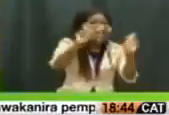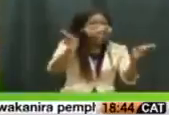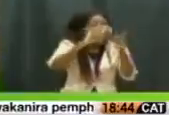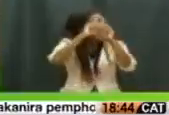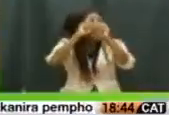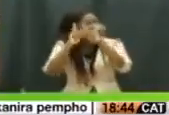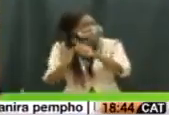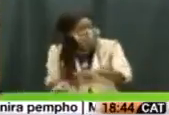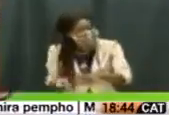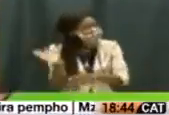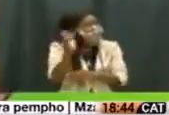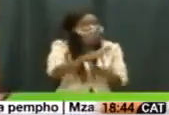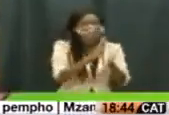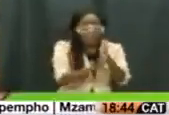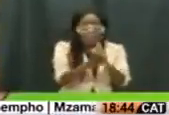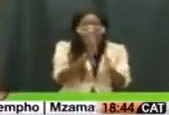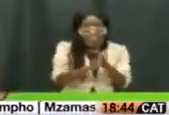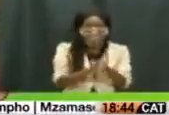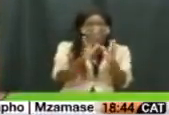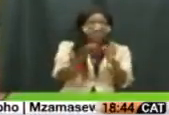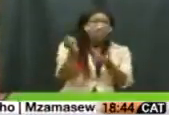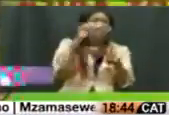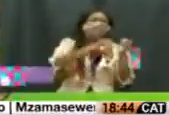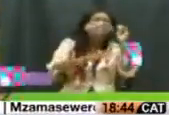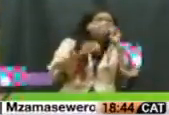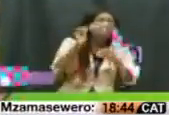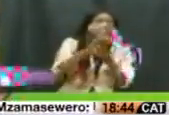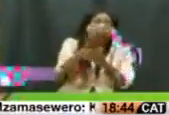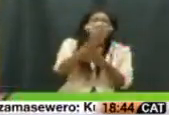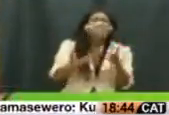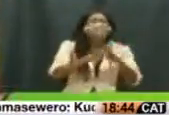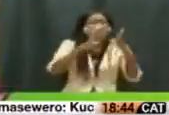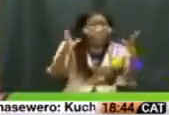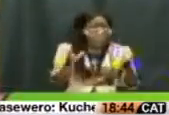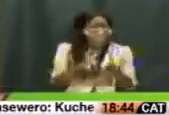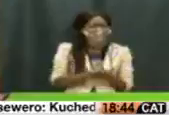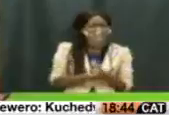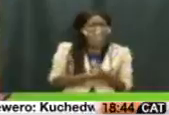inde nzoona kuti ngati wapita uchipatala sukupuma bwino